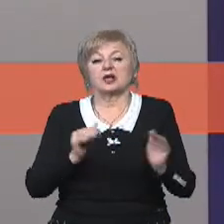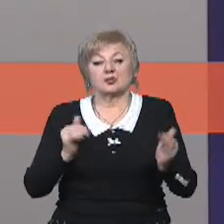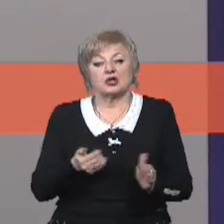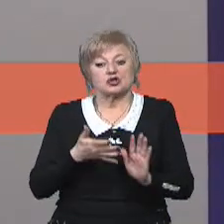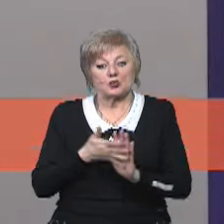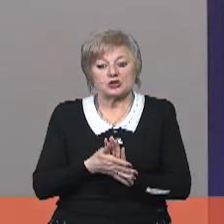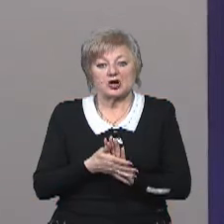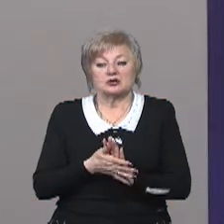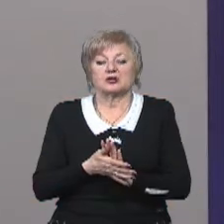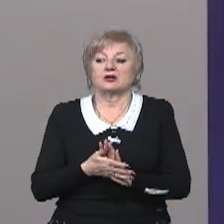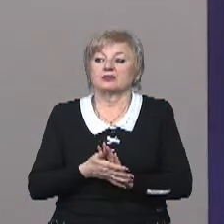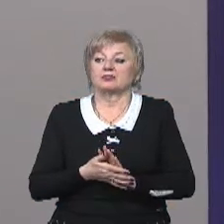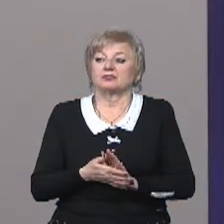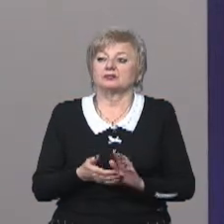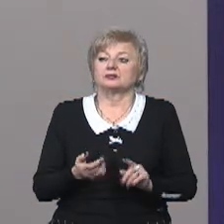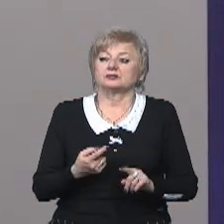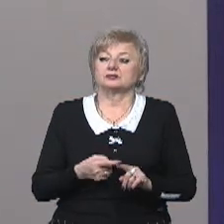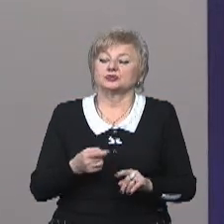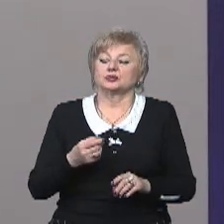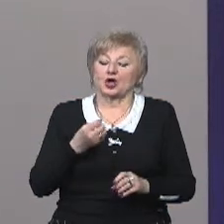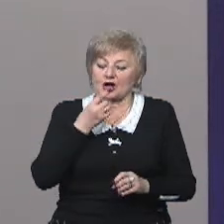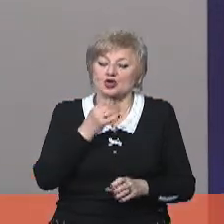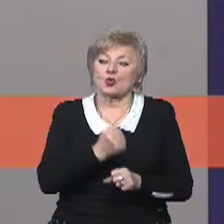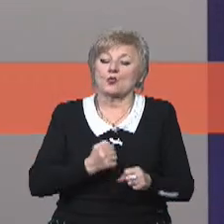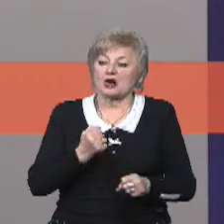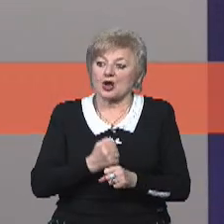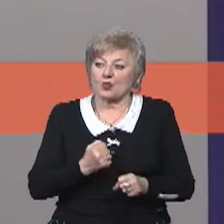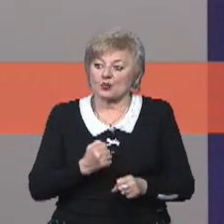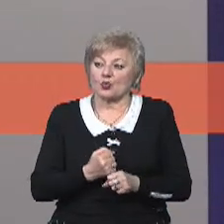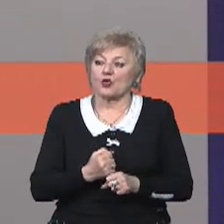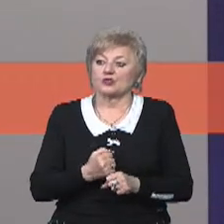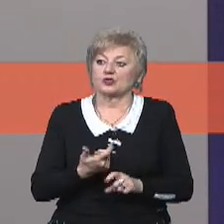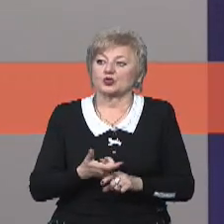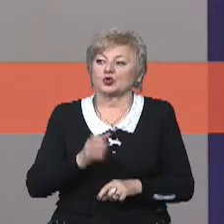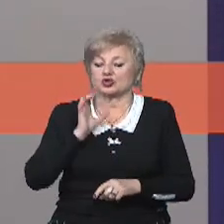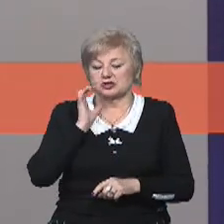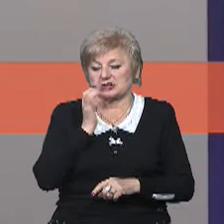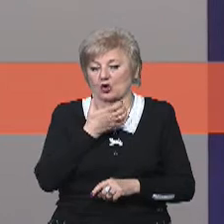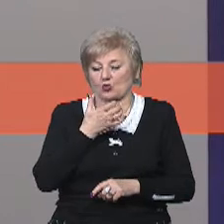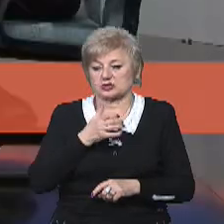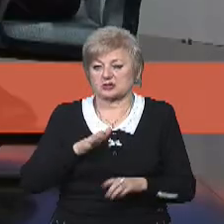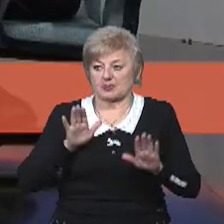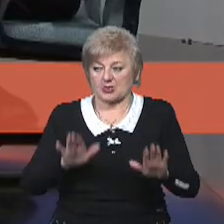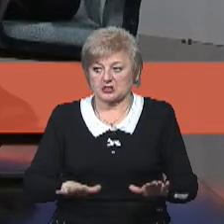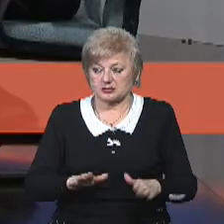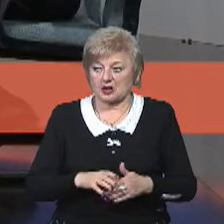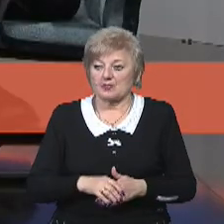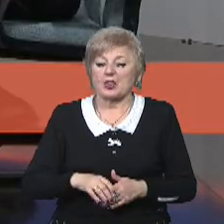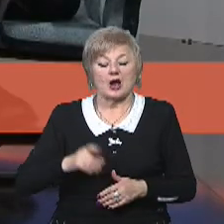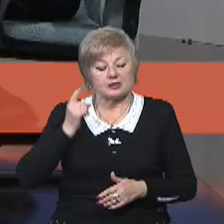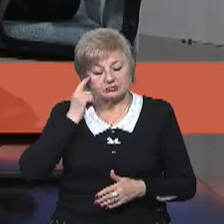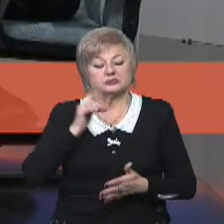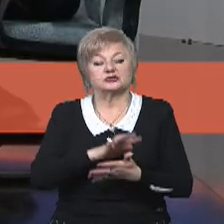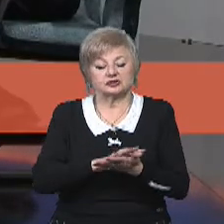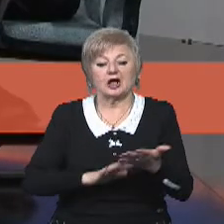одно цього року вдалося теж масштабно дуже попрацювати і дослідити теж доволі серйозний об'єм. А чи будете ви надалі робити